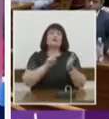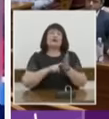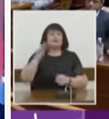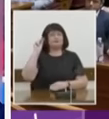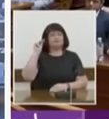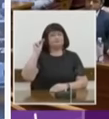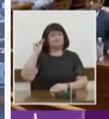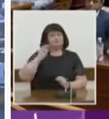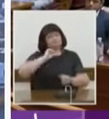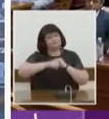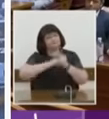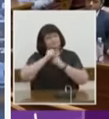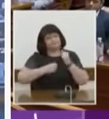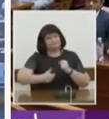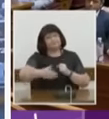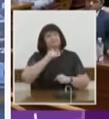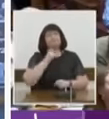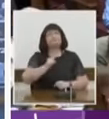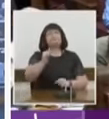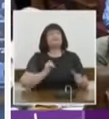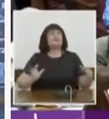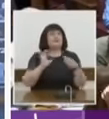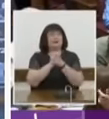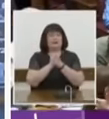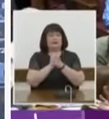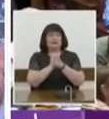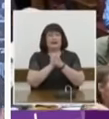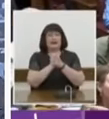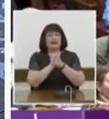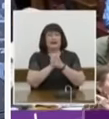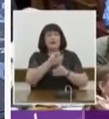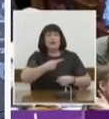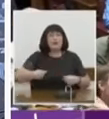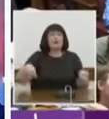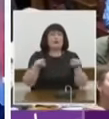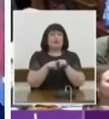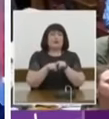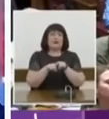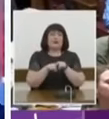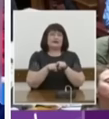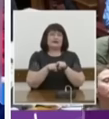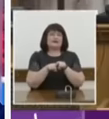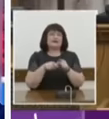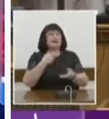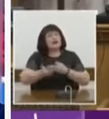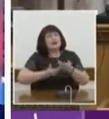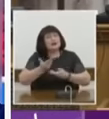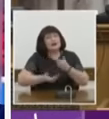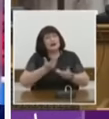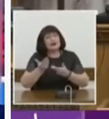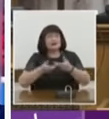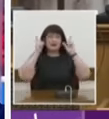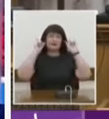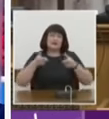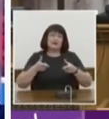είναι συμπαθείς πώς πώς τον ανέχονται αυτό τον άνθρωπο και άλλους ένα κόμμα ποια τόση δημοκρατικότητα στο συριζα να αν αυτόν που λέει να σε ρίξει